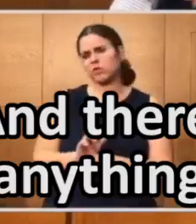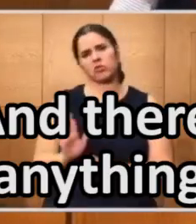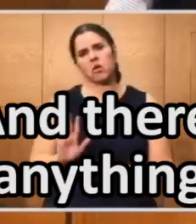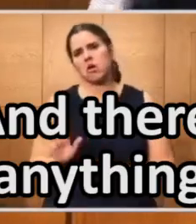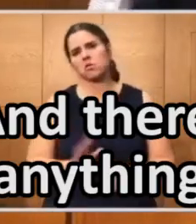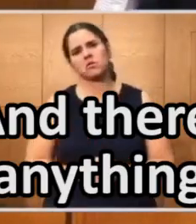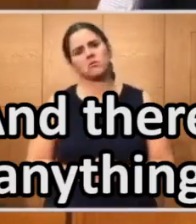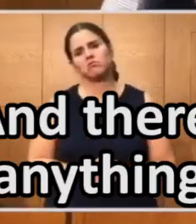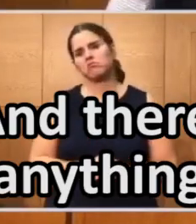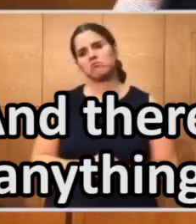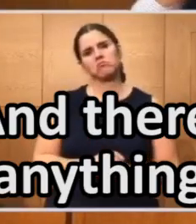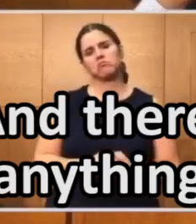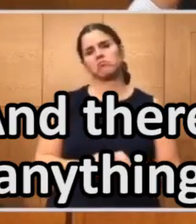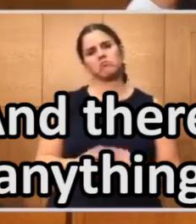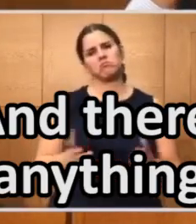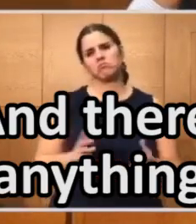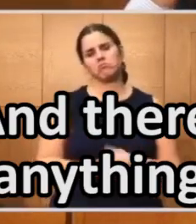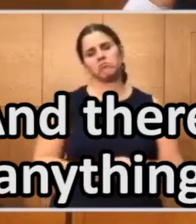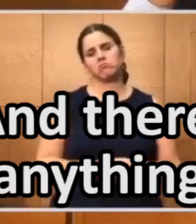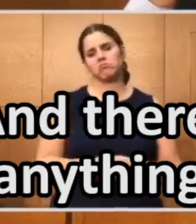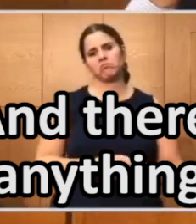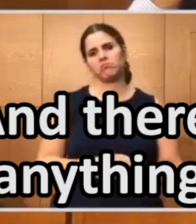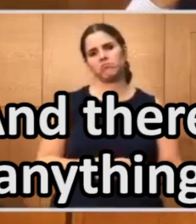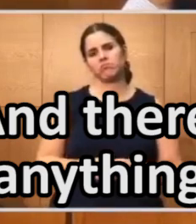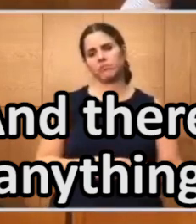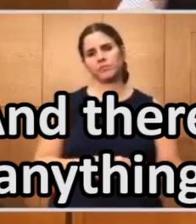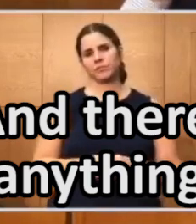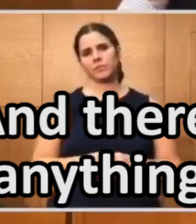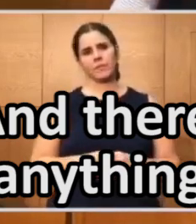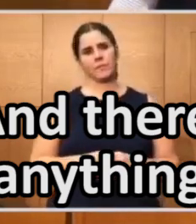A tenkrát ještě nebyla tráva ani z takového. Takže ne.